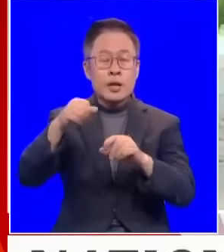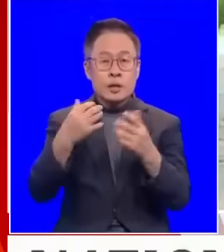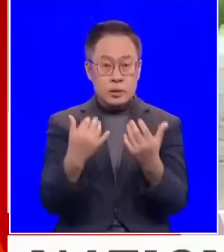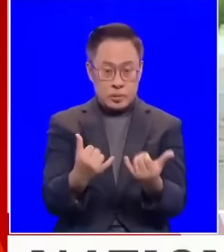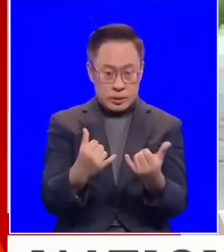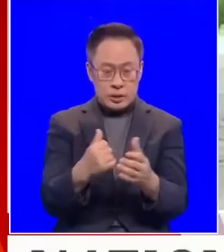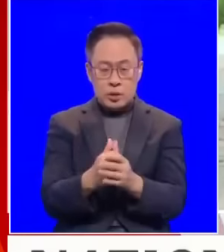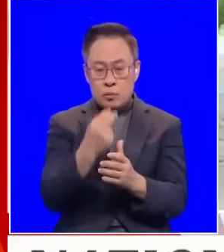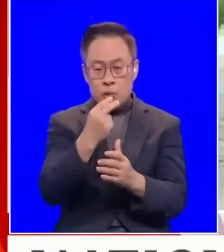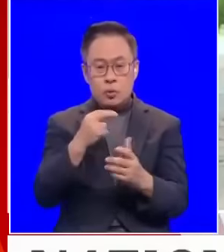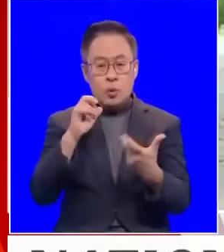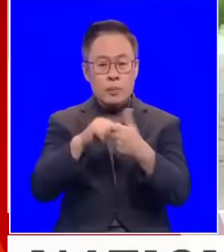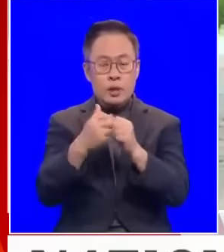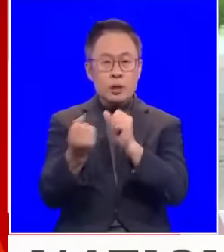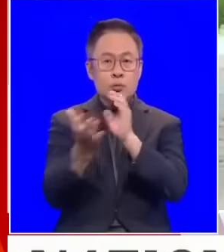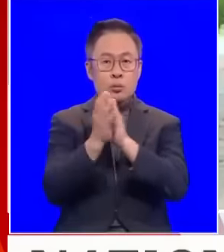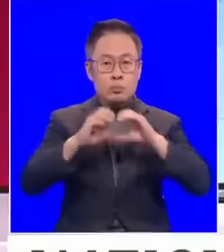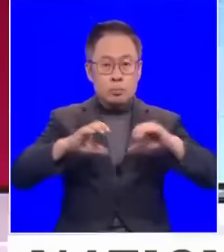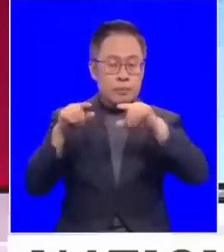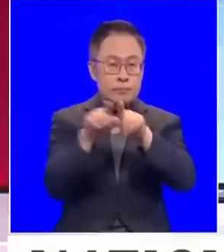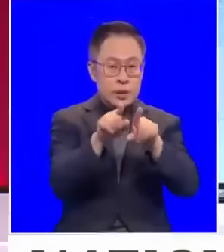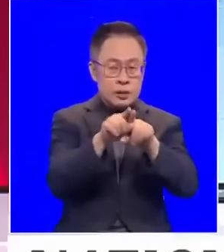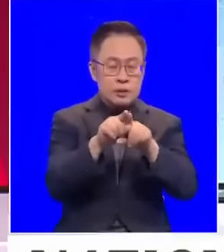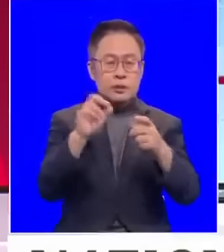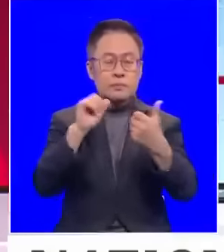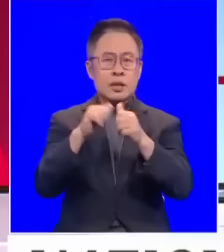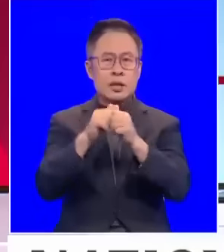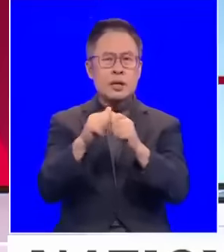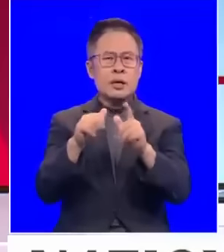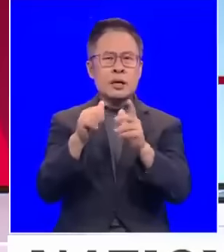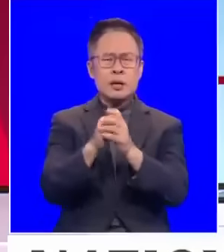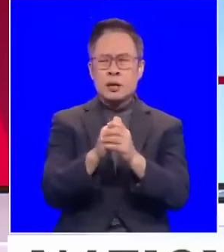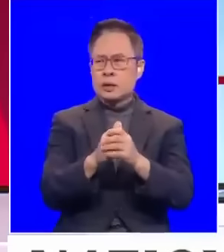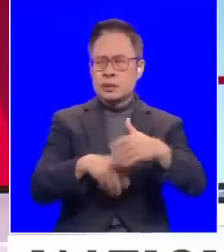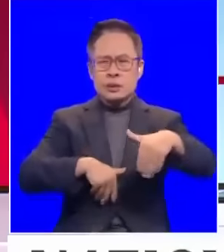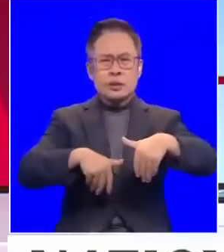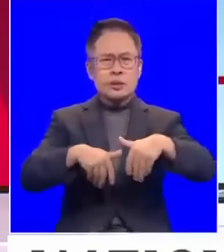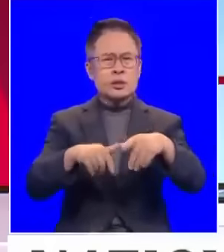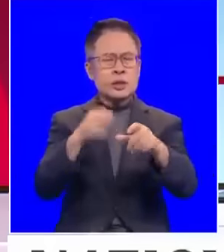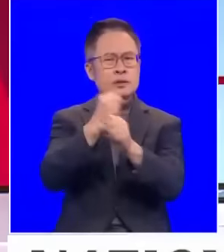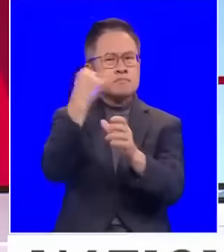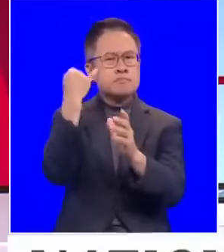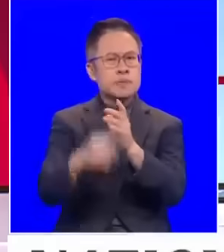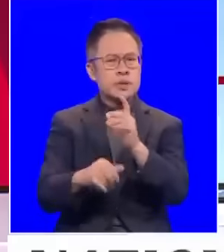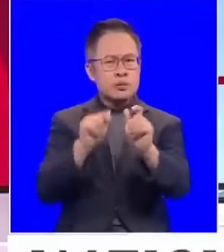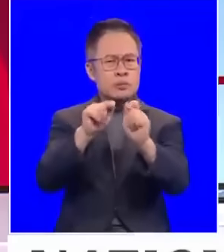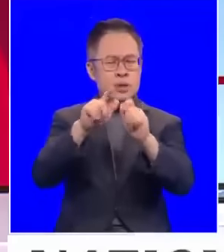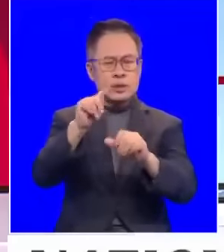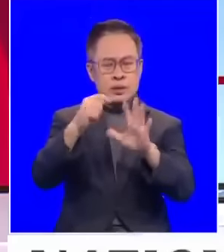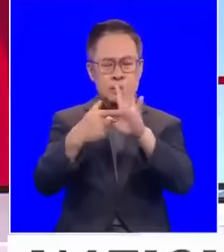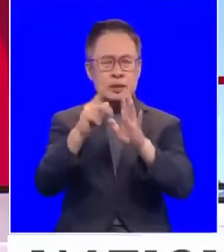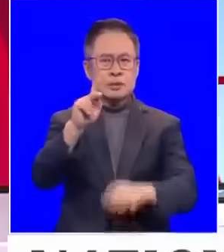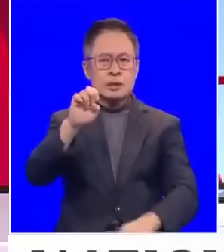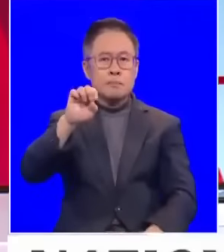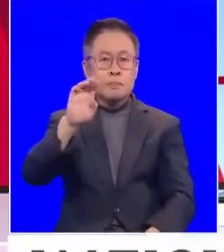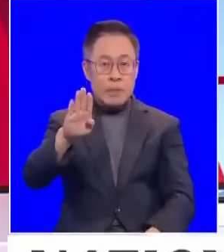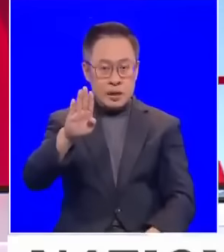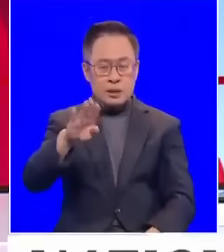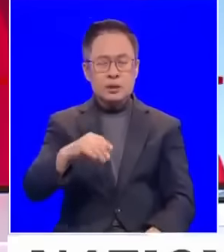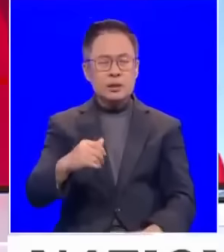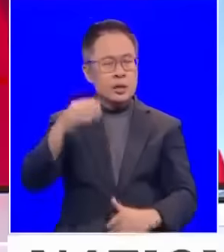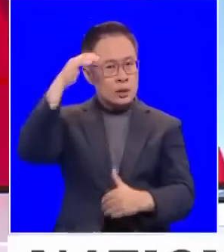ไปใส่รัฐบาลเหมือนกันนะคะนั่นก็คือคดีตากใบที่นับถอยหลังอีกเพียงแค่3วันเท่านั้นคดีก็จะขาดอายุความแล้วขณะ